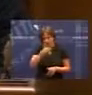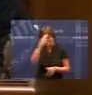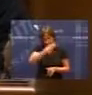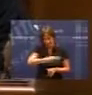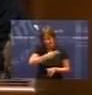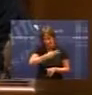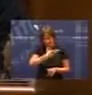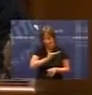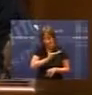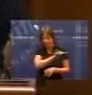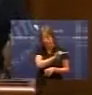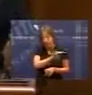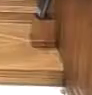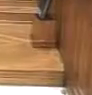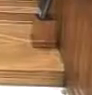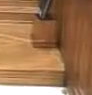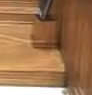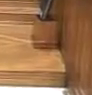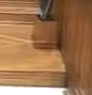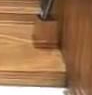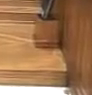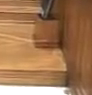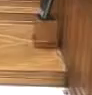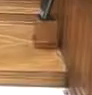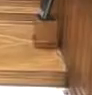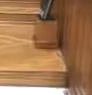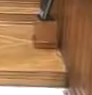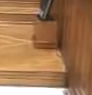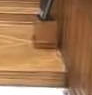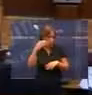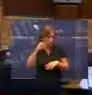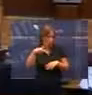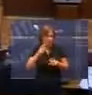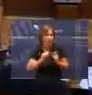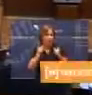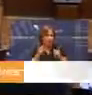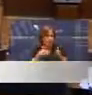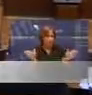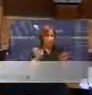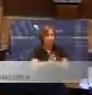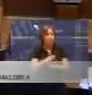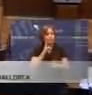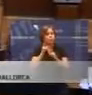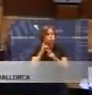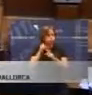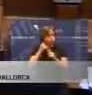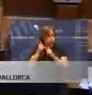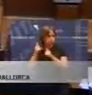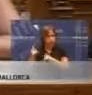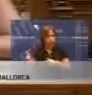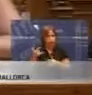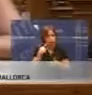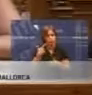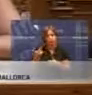que no se produeixin mals entesos que després són dolents per tots. Va fer una convidada específica exclusivament per telèfon o des del servei de protocol de la